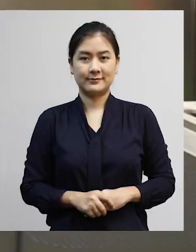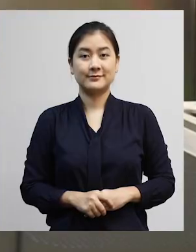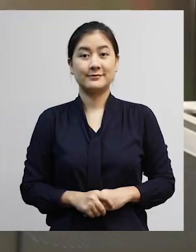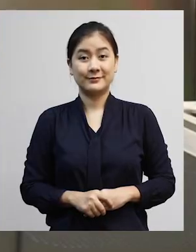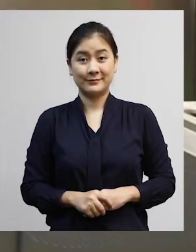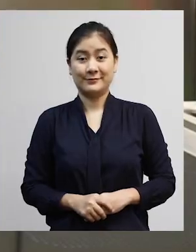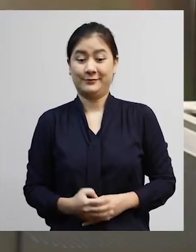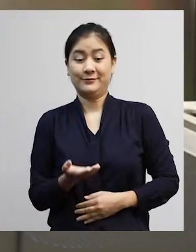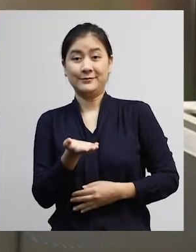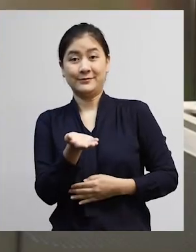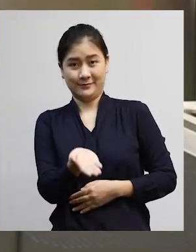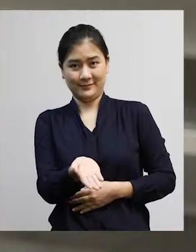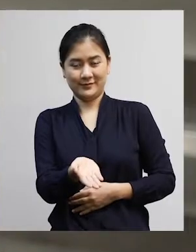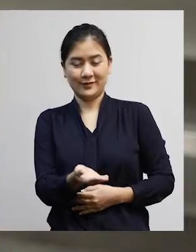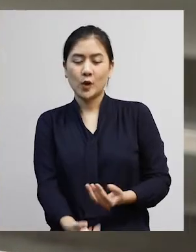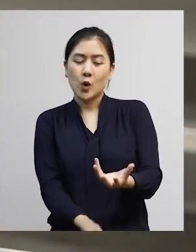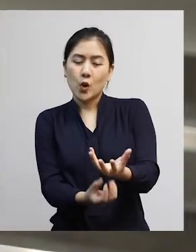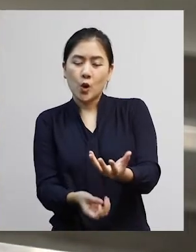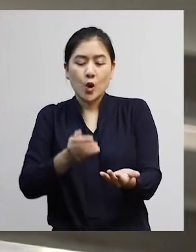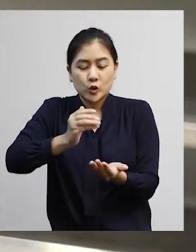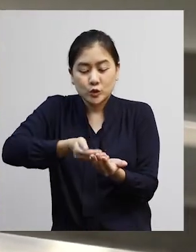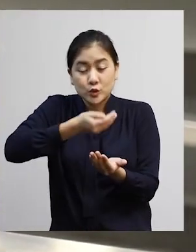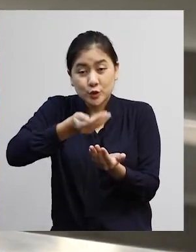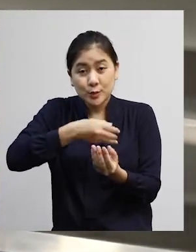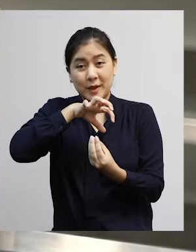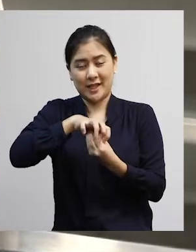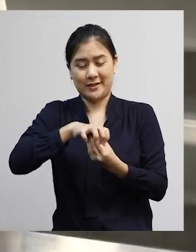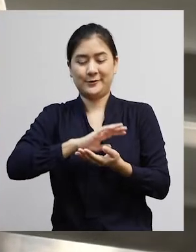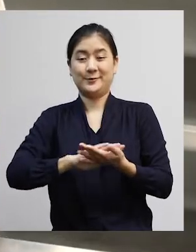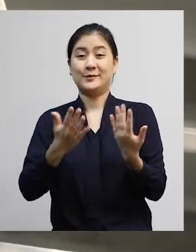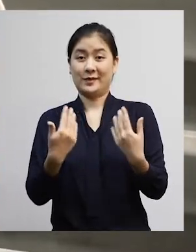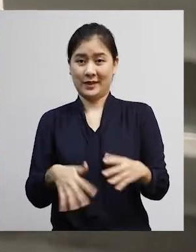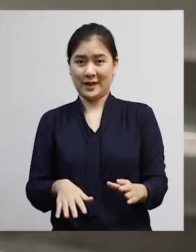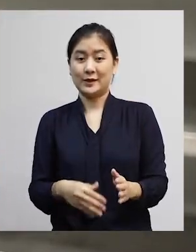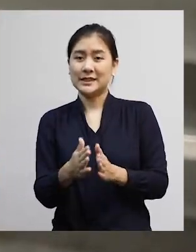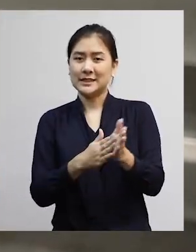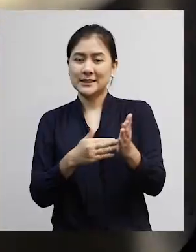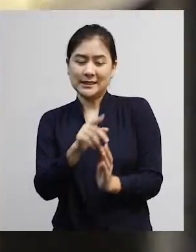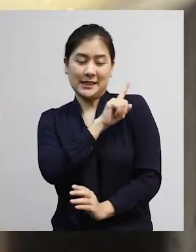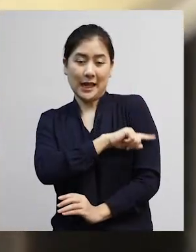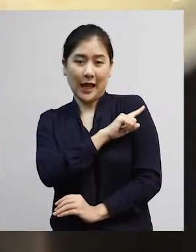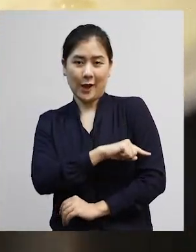และนี่ก็คือซุปที่เราทำเสร็จแล้วนะคะซุปก็จะมีความเข้มข้นแบบนี้ค่ะ